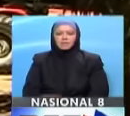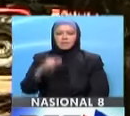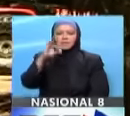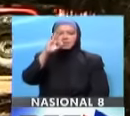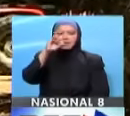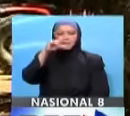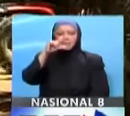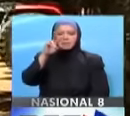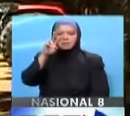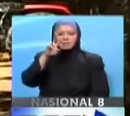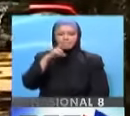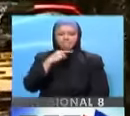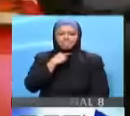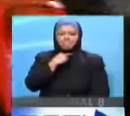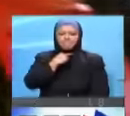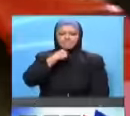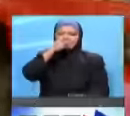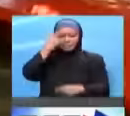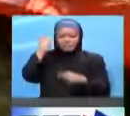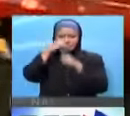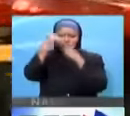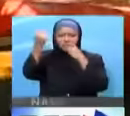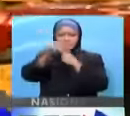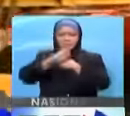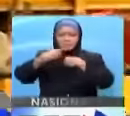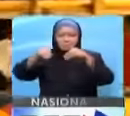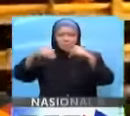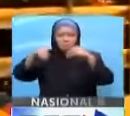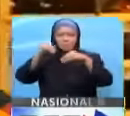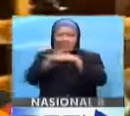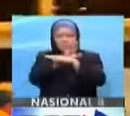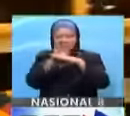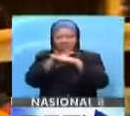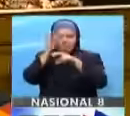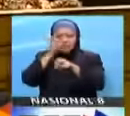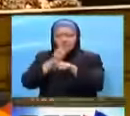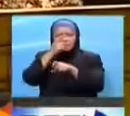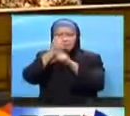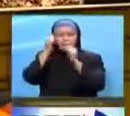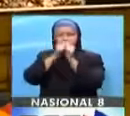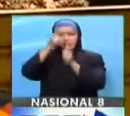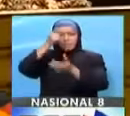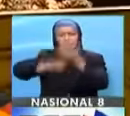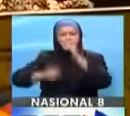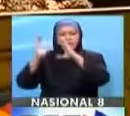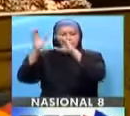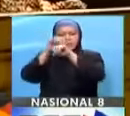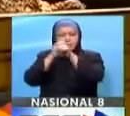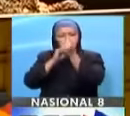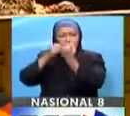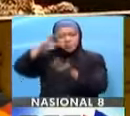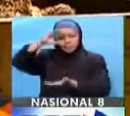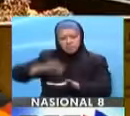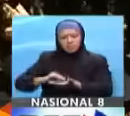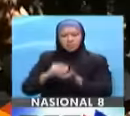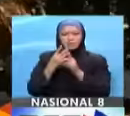FGV terjejas akibat kedudukan pasaran dan perniagaan yang sukar dengan harga purata minyak sawit mentah turun 14%